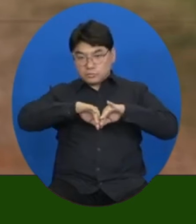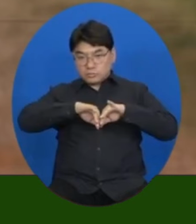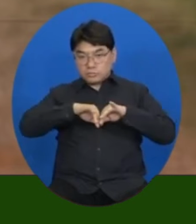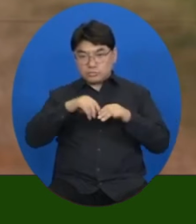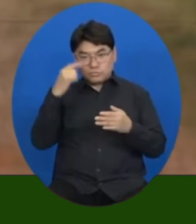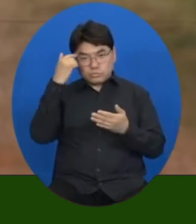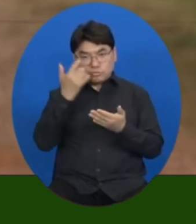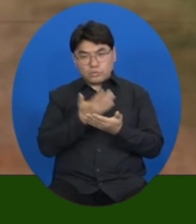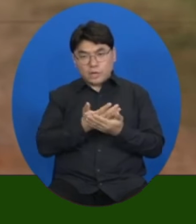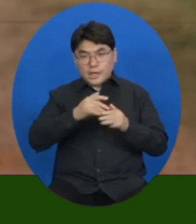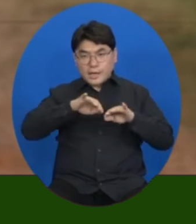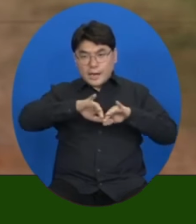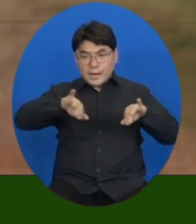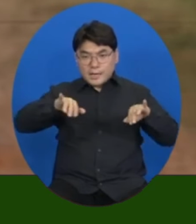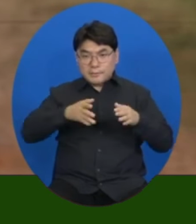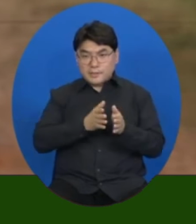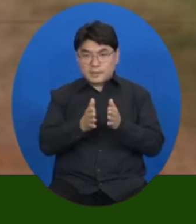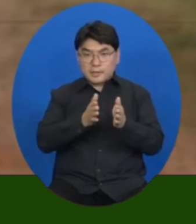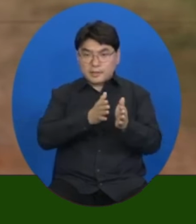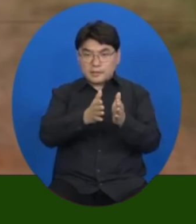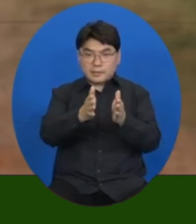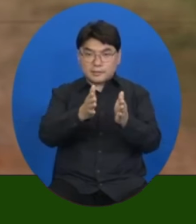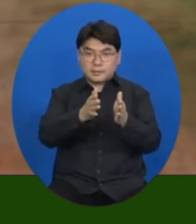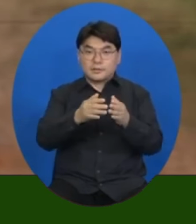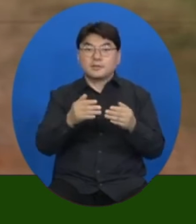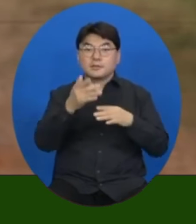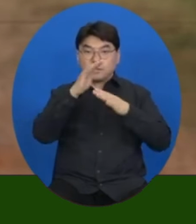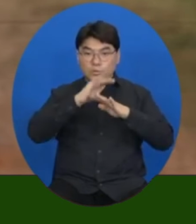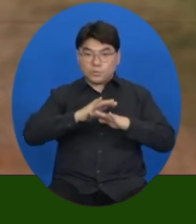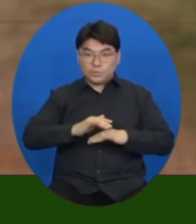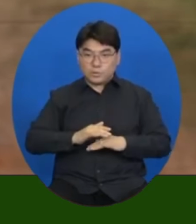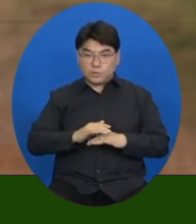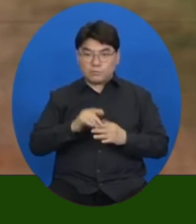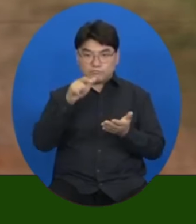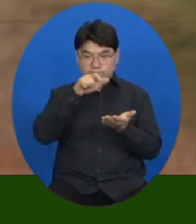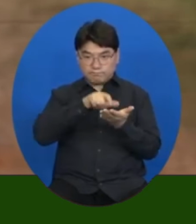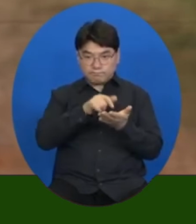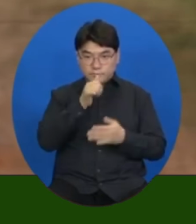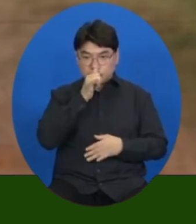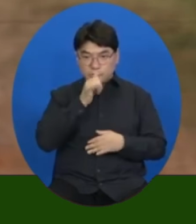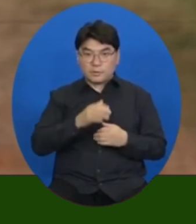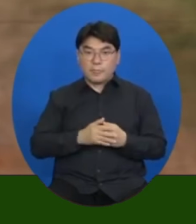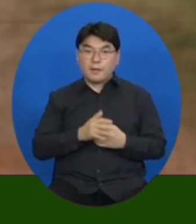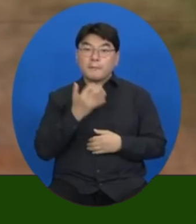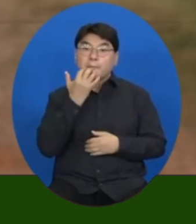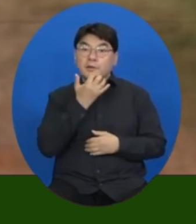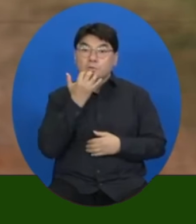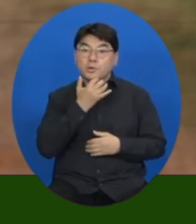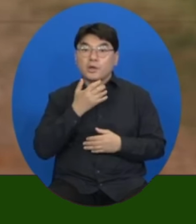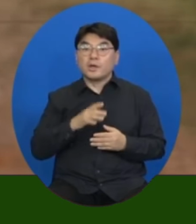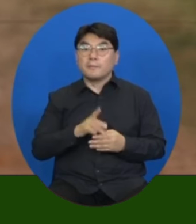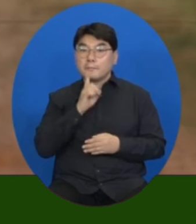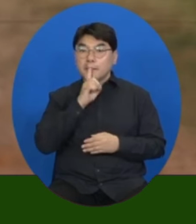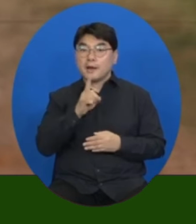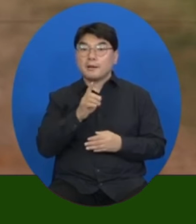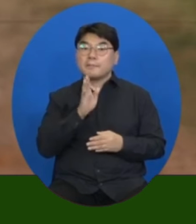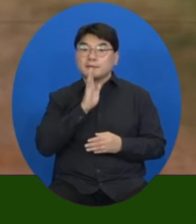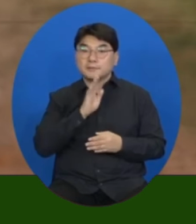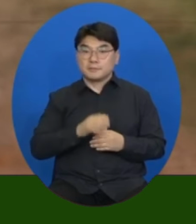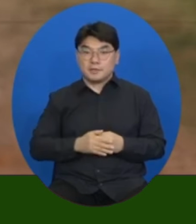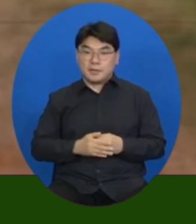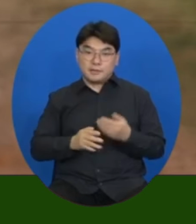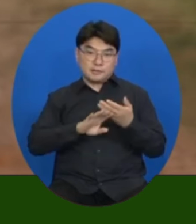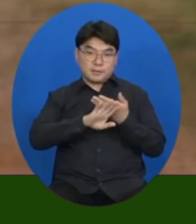나온 내용이에요 충격적인 갈림길 근데 사실 이것이 베드로의 주장입니다 지금 다른